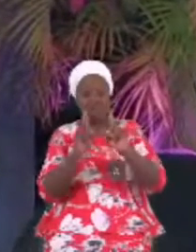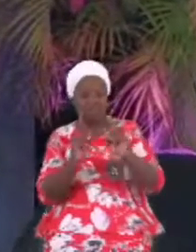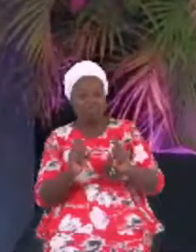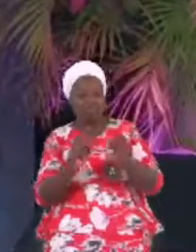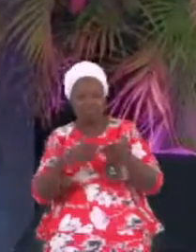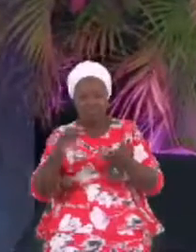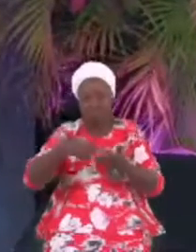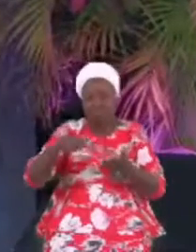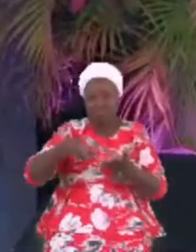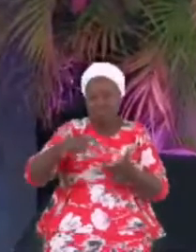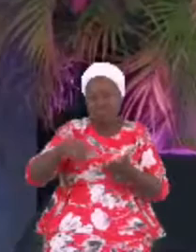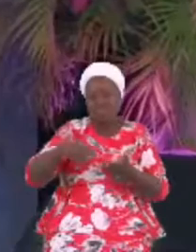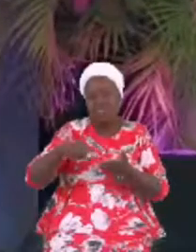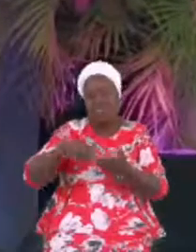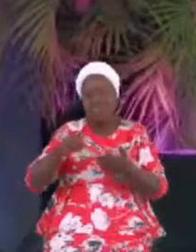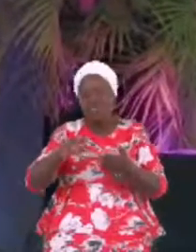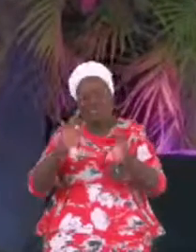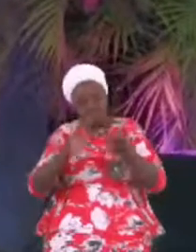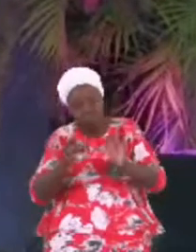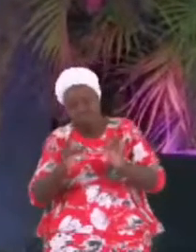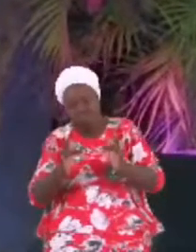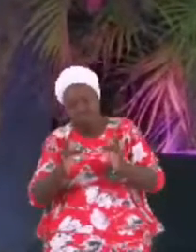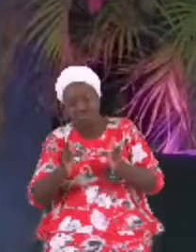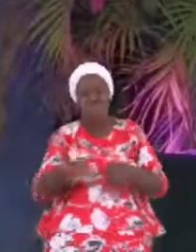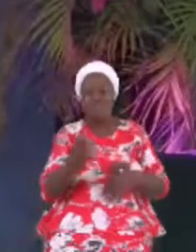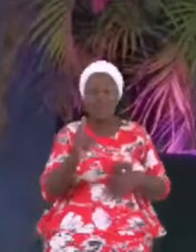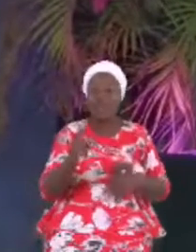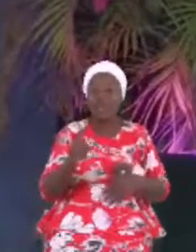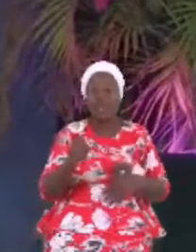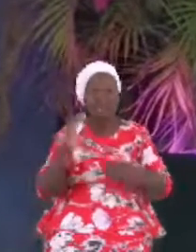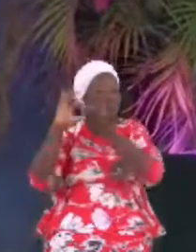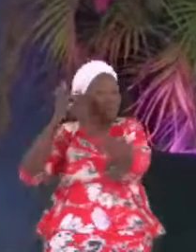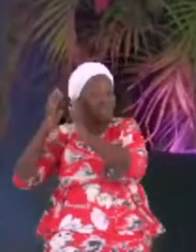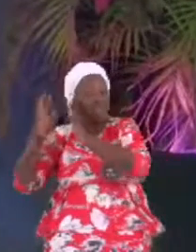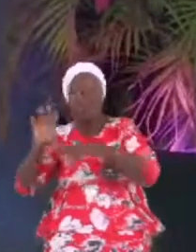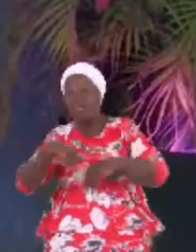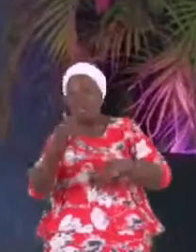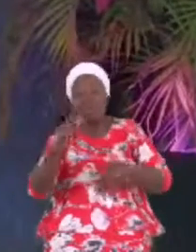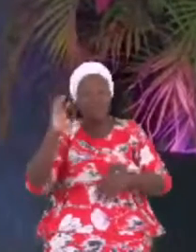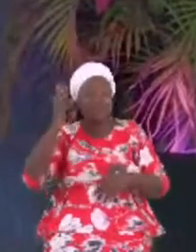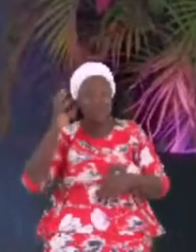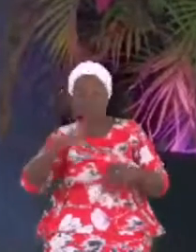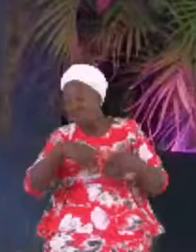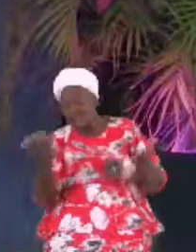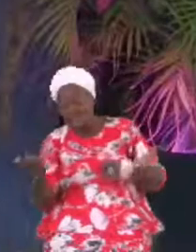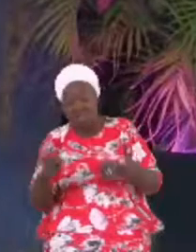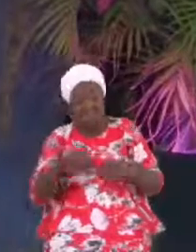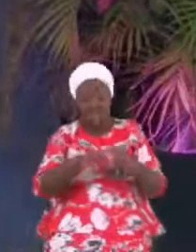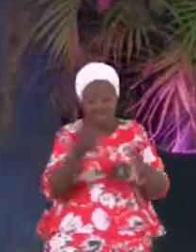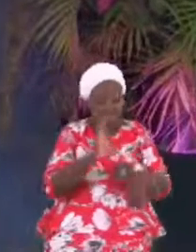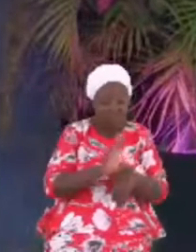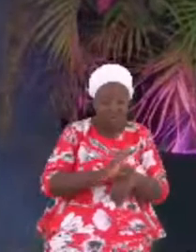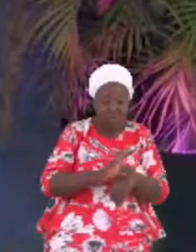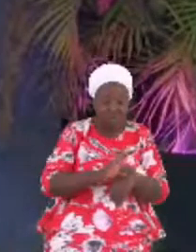ligne, à la télévision, à la radio, partout où vous êtes dans le monde, vous êtes connectés maintenant.